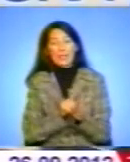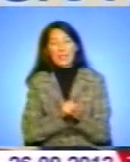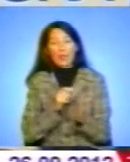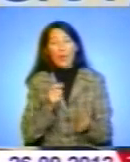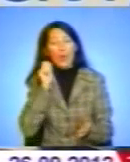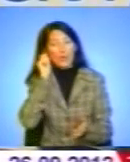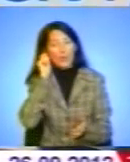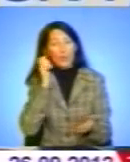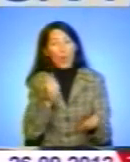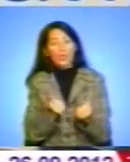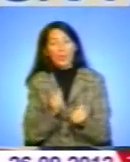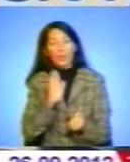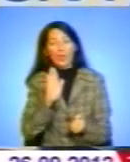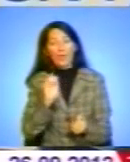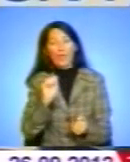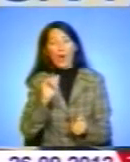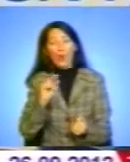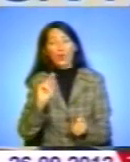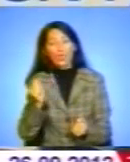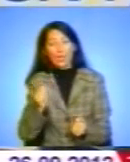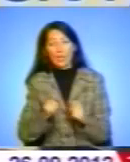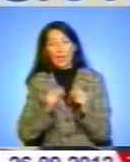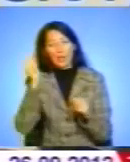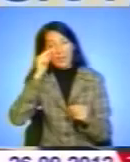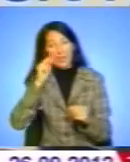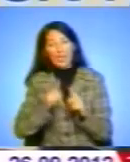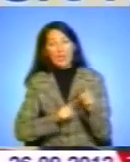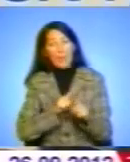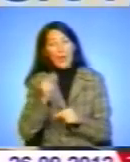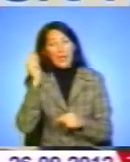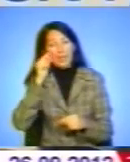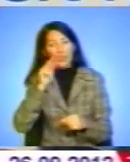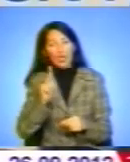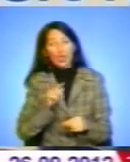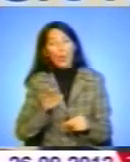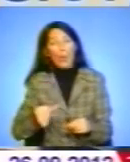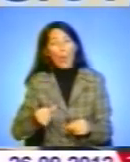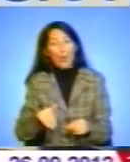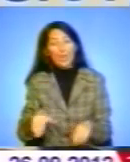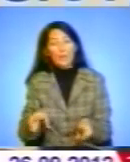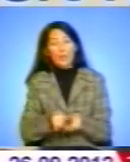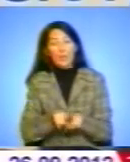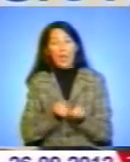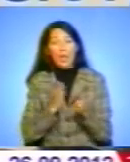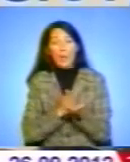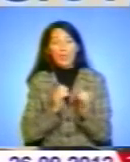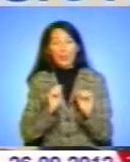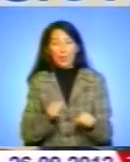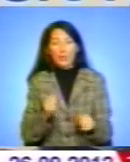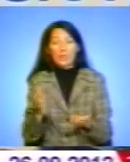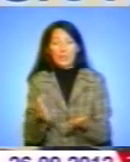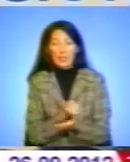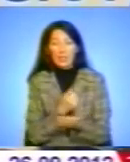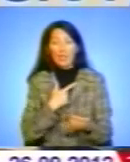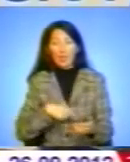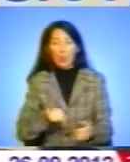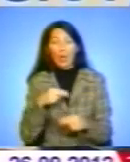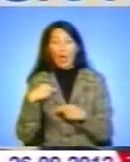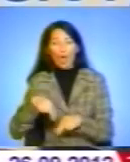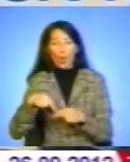отримати ваучер на навчання чи перенавчання, для того, щоб потім все-таки мати можливість знайти собі